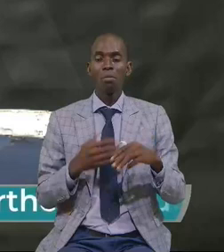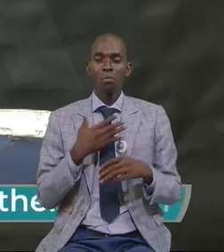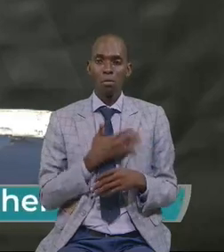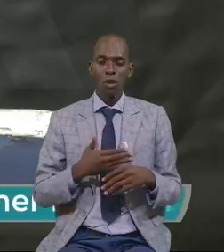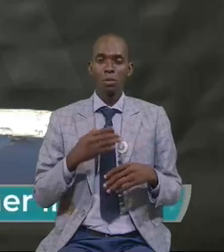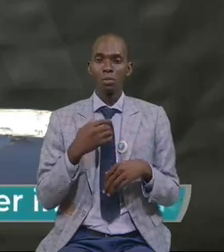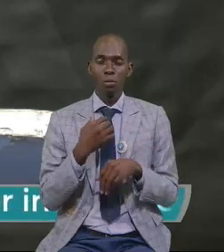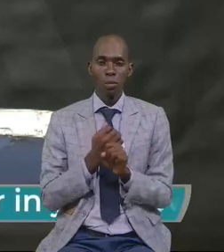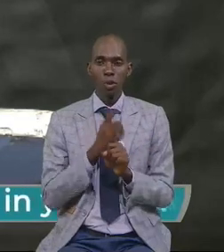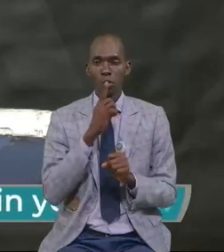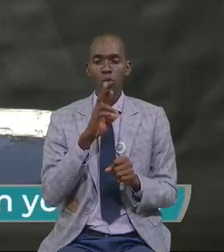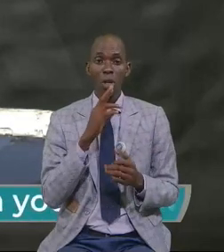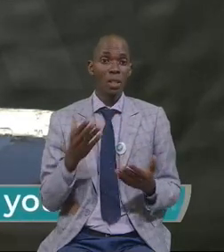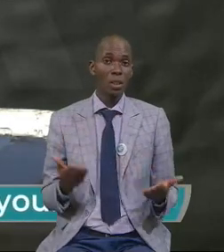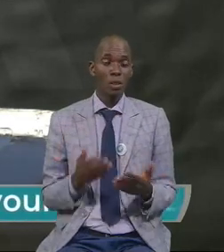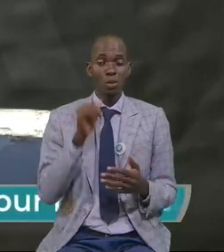à